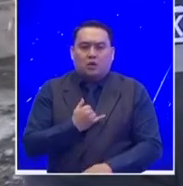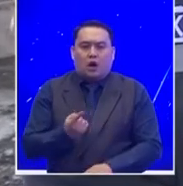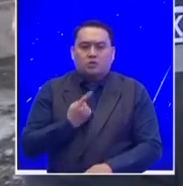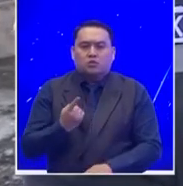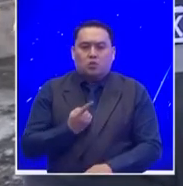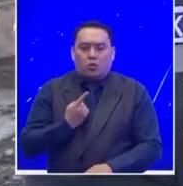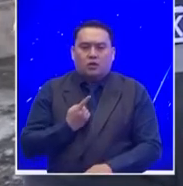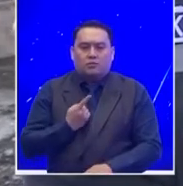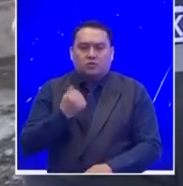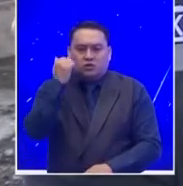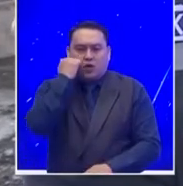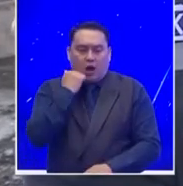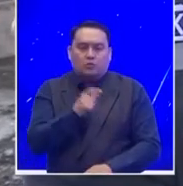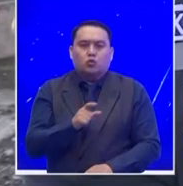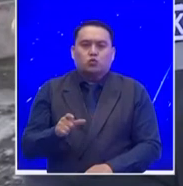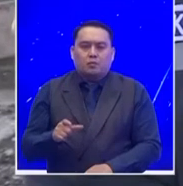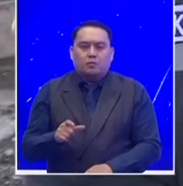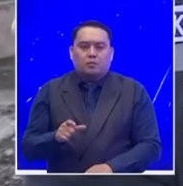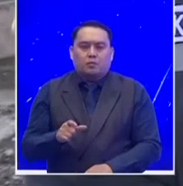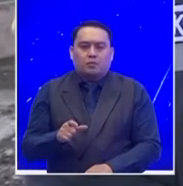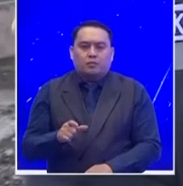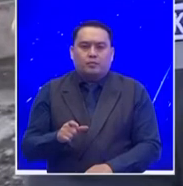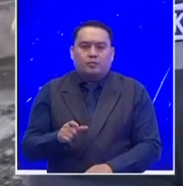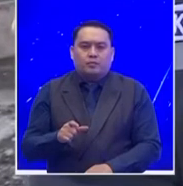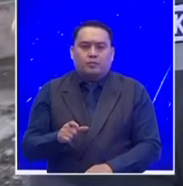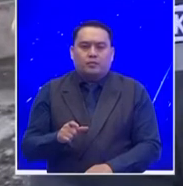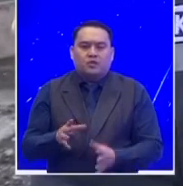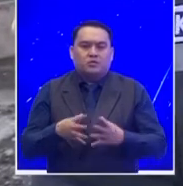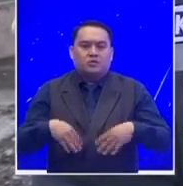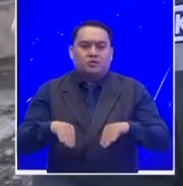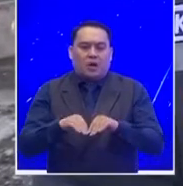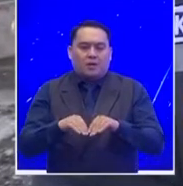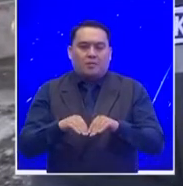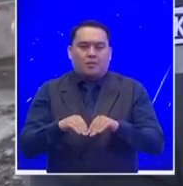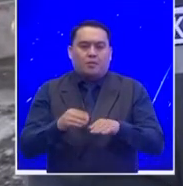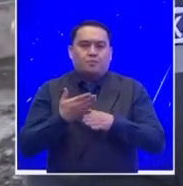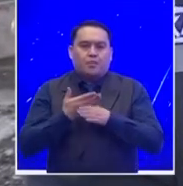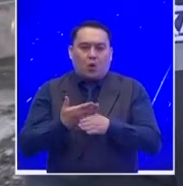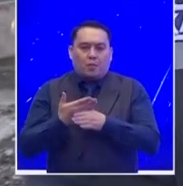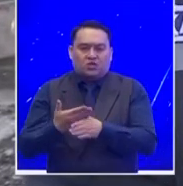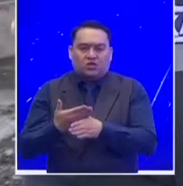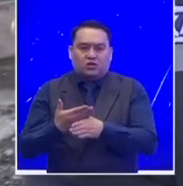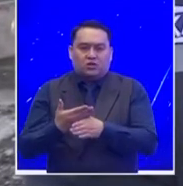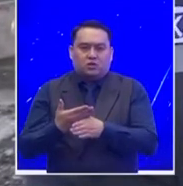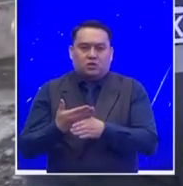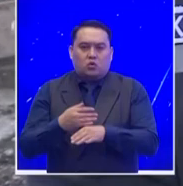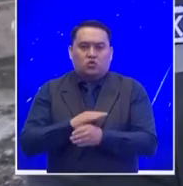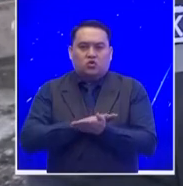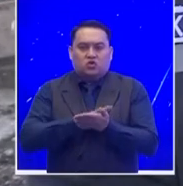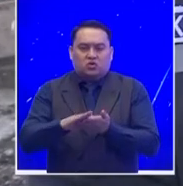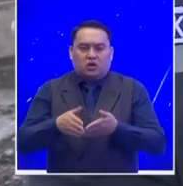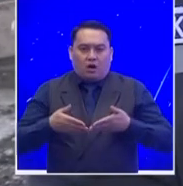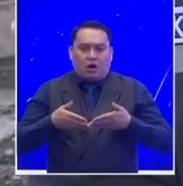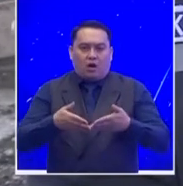одиноким пожилым людям, малообеспеченным семьям оказывается помощь по расчистке